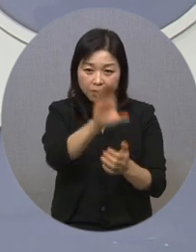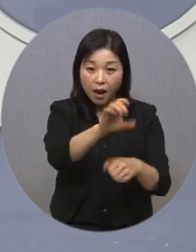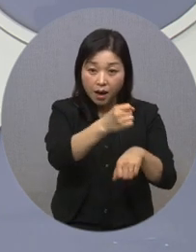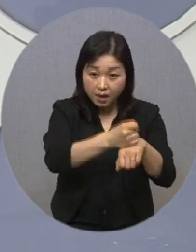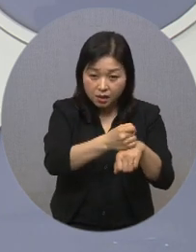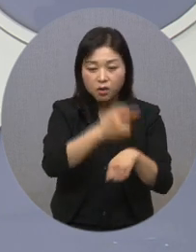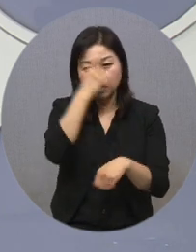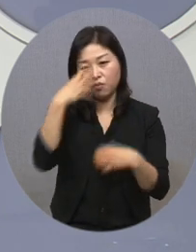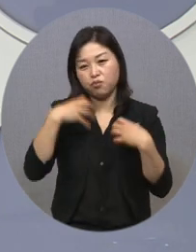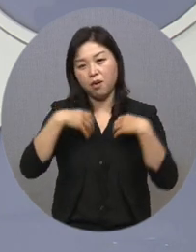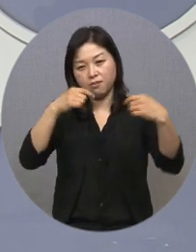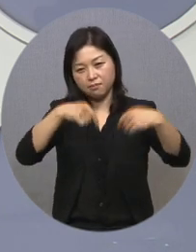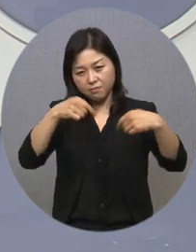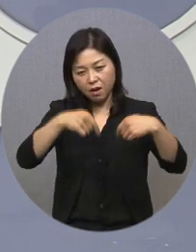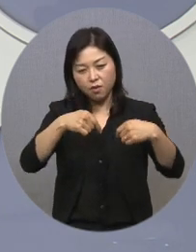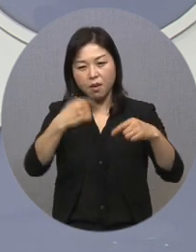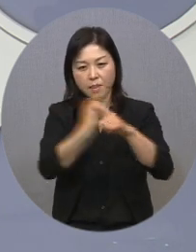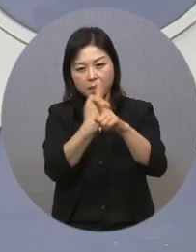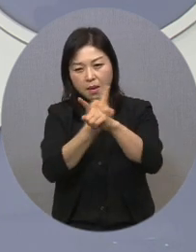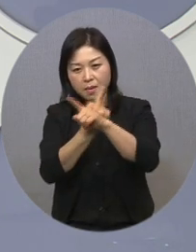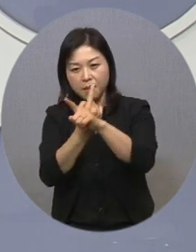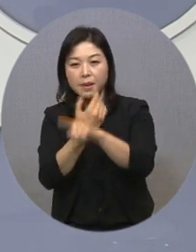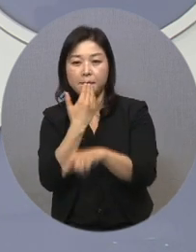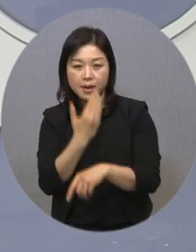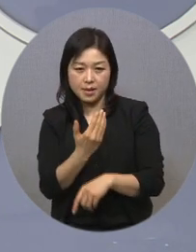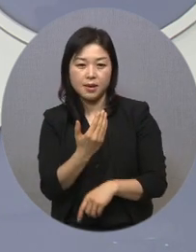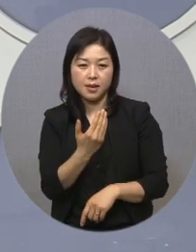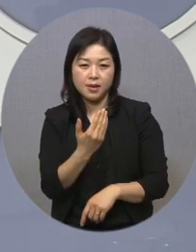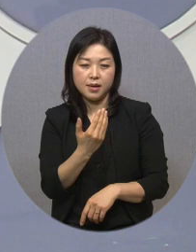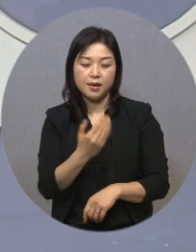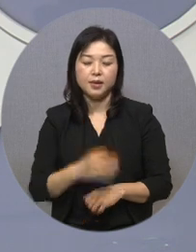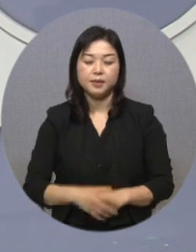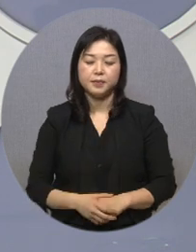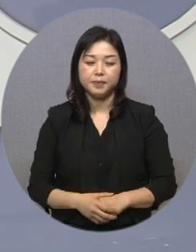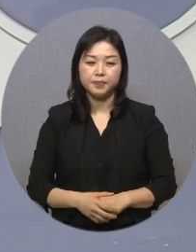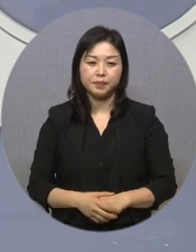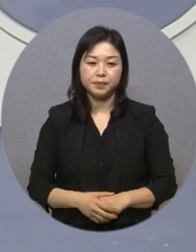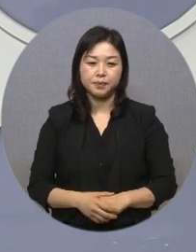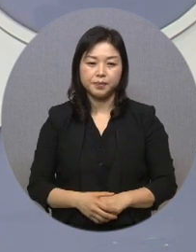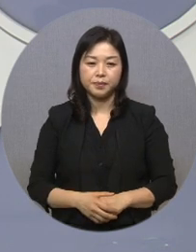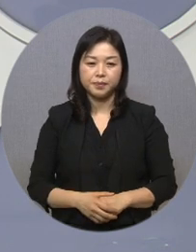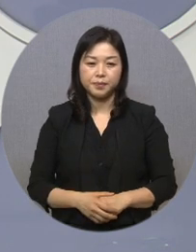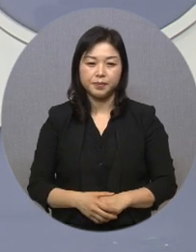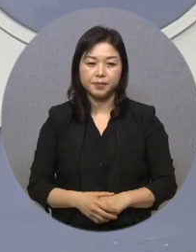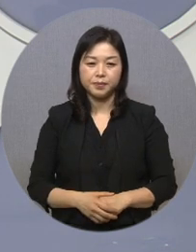정부와 협의하고 바꿔내갈 수 있다라고 하는 것들. 그리고